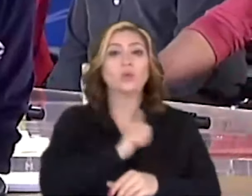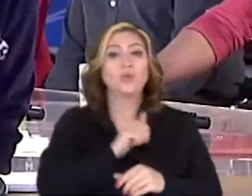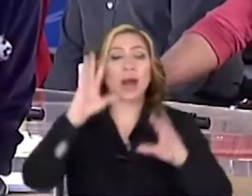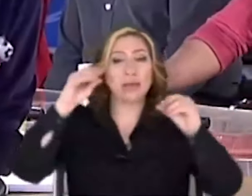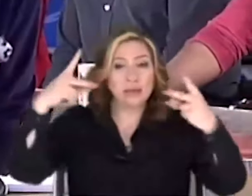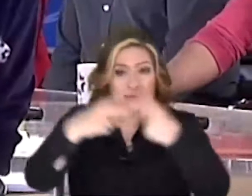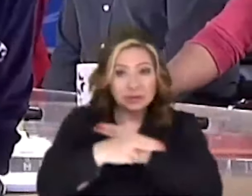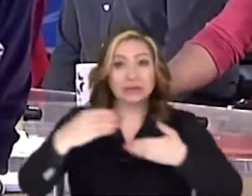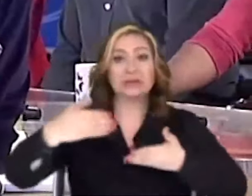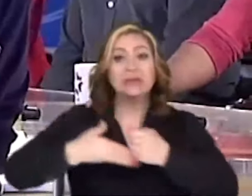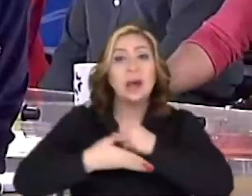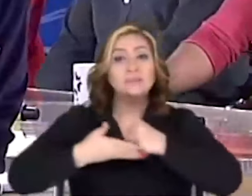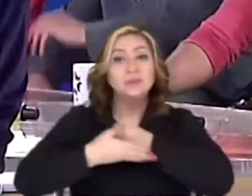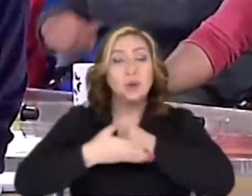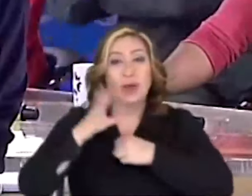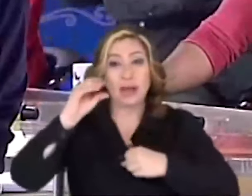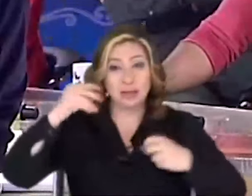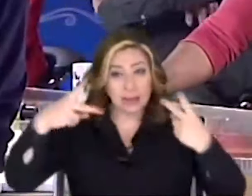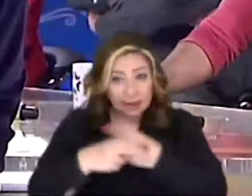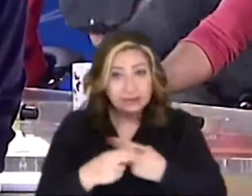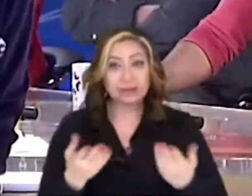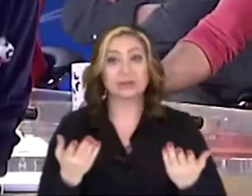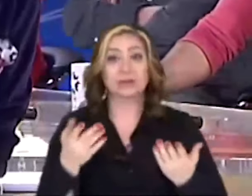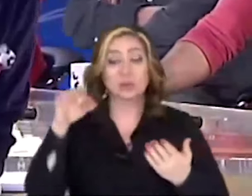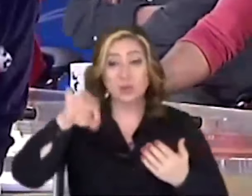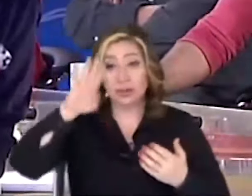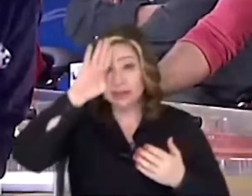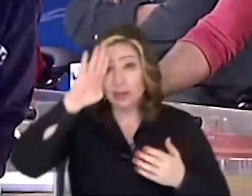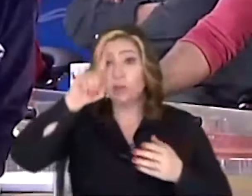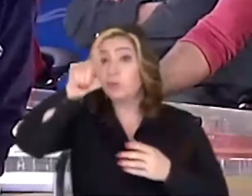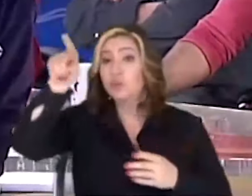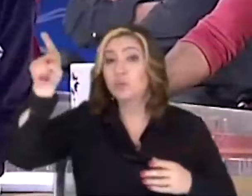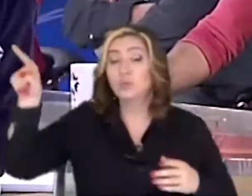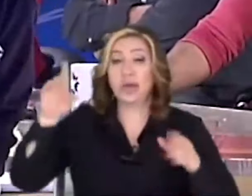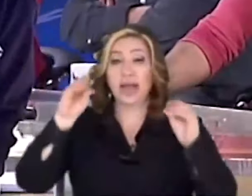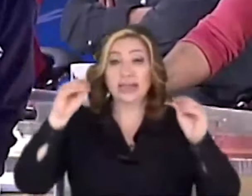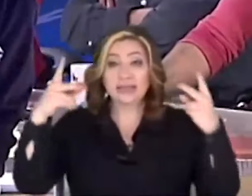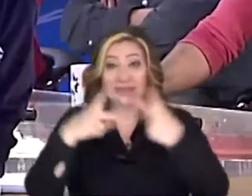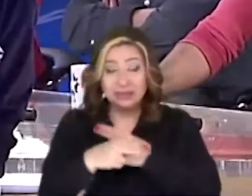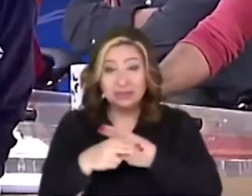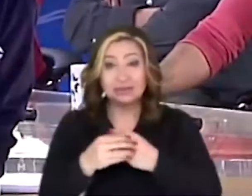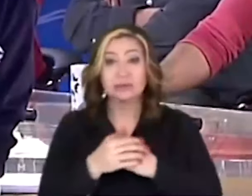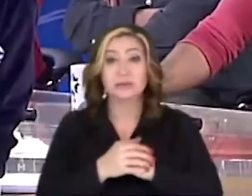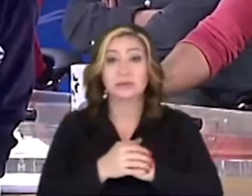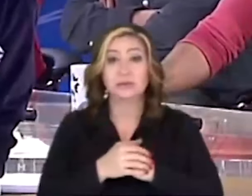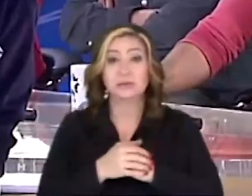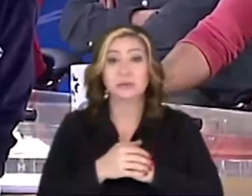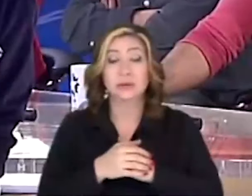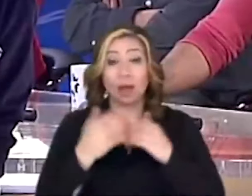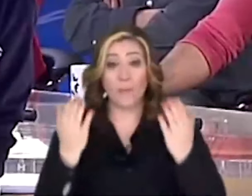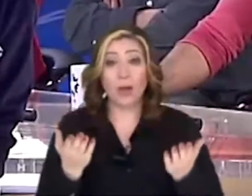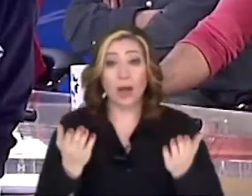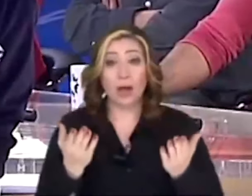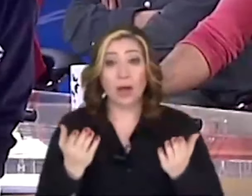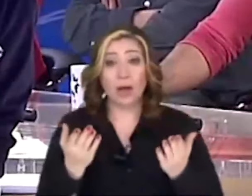kesik galiba. Trabzon'da elektrik kesik galiba. İstanbul'da birçok yerde elektrik kesik.